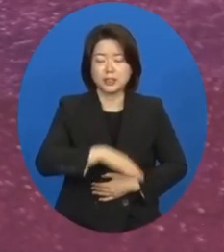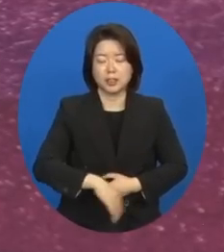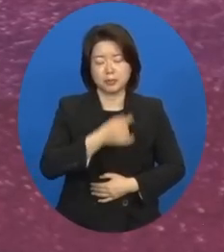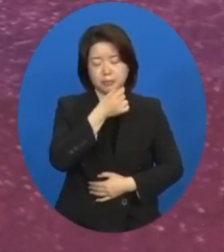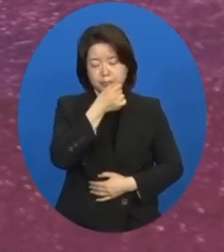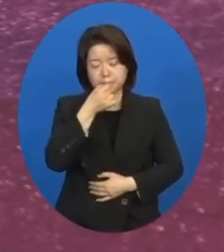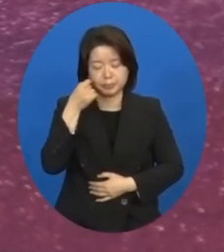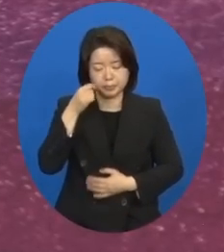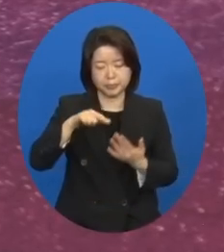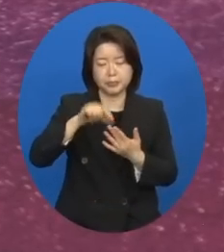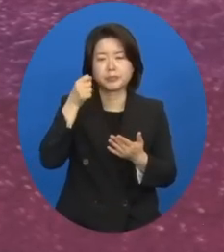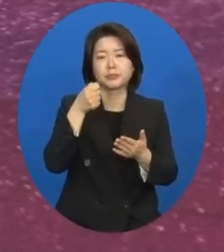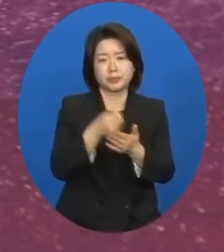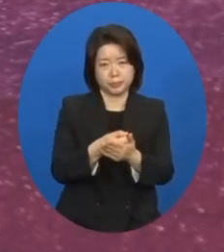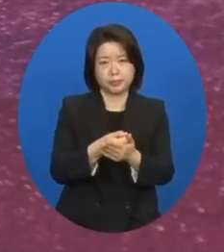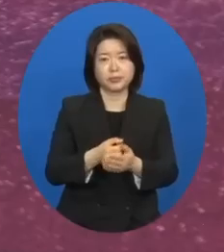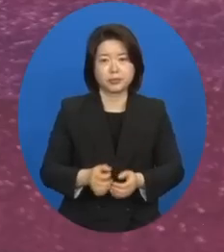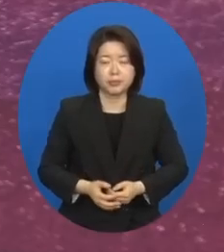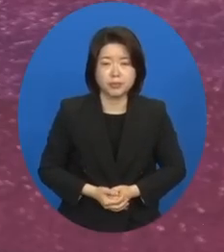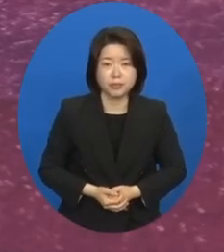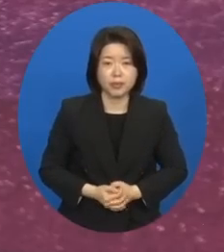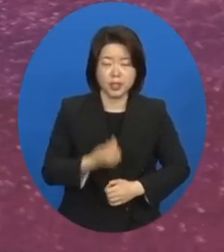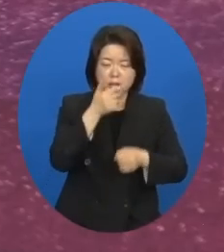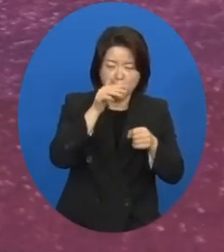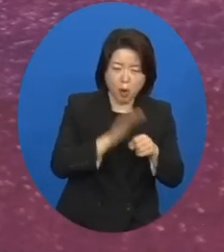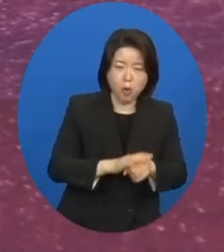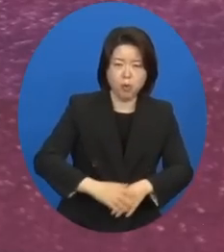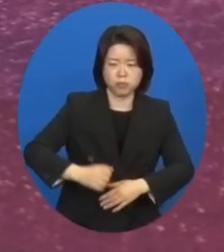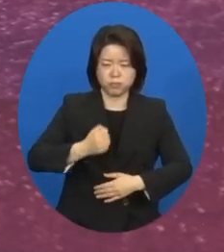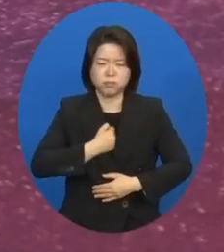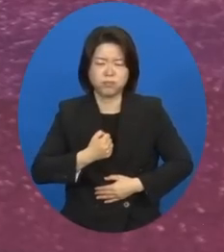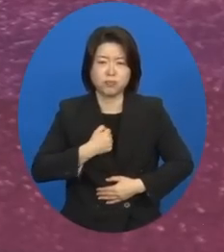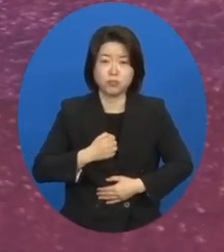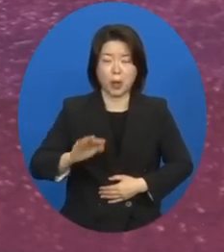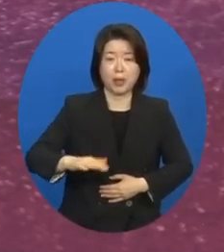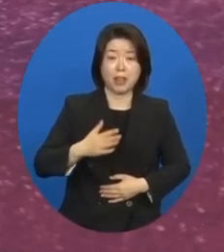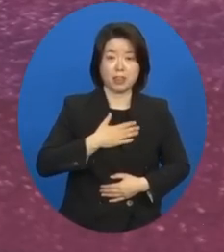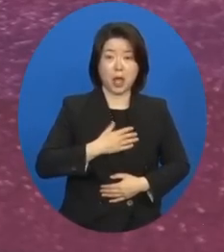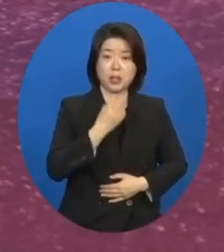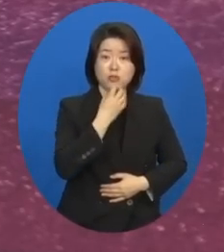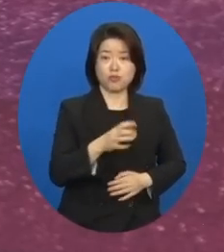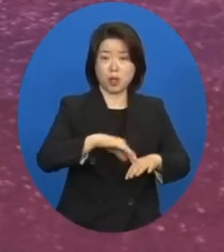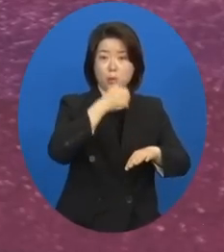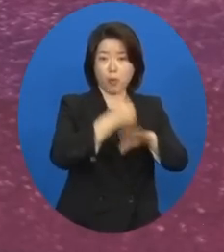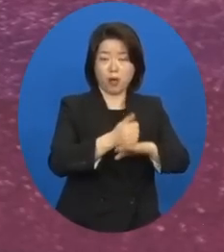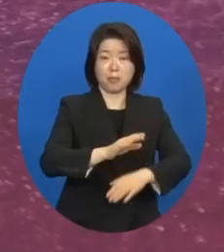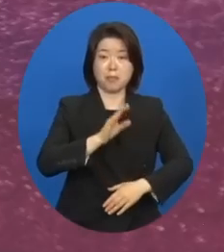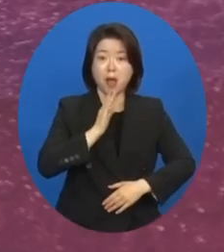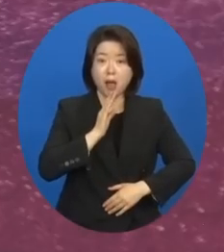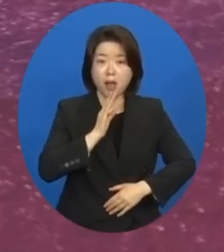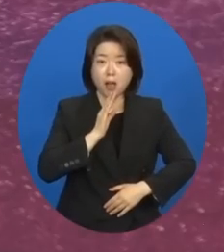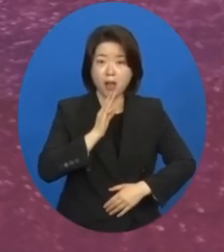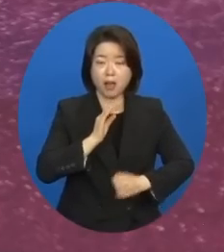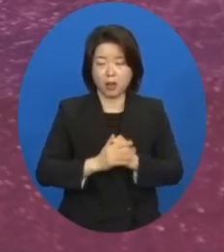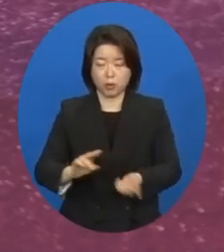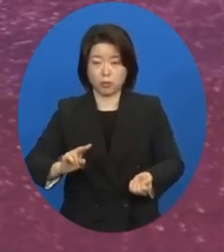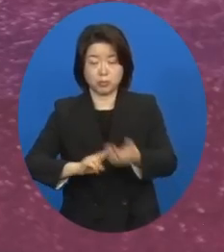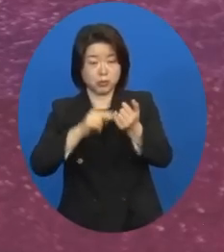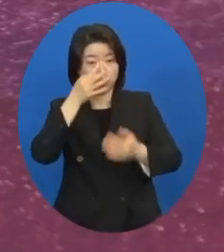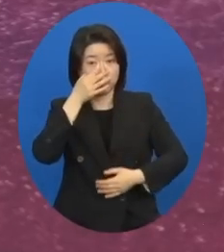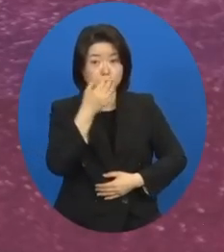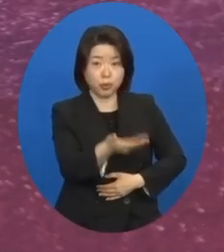침묵만 선택하십니다. 억울하고 원통하고 내가 유대인의 왕이다 기적도